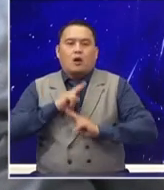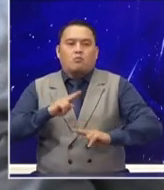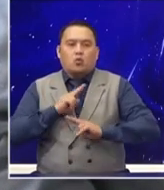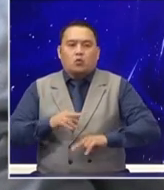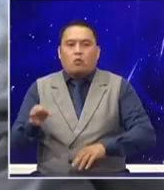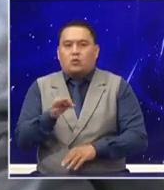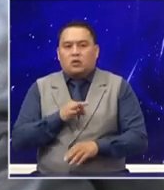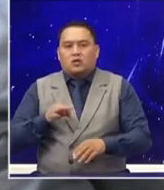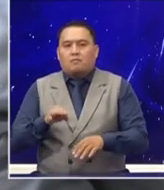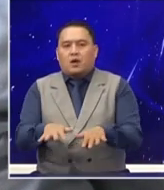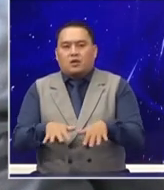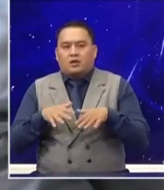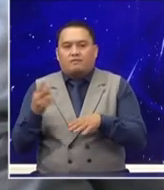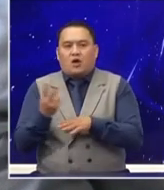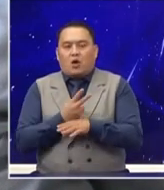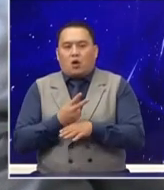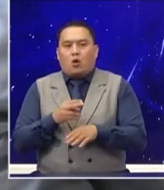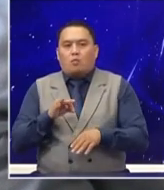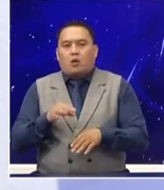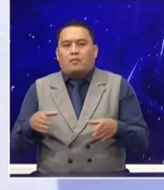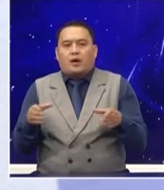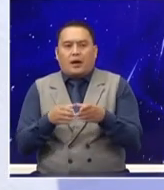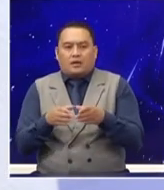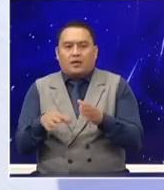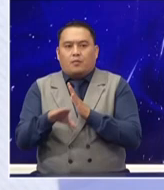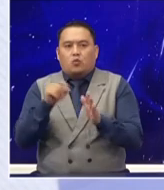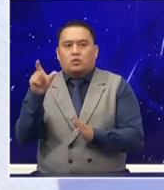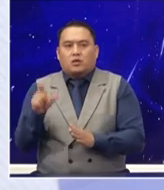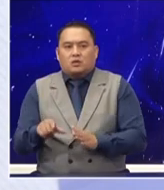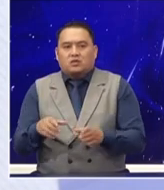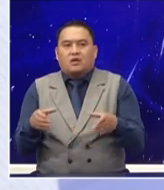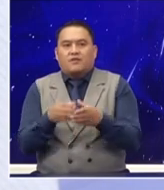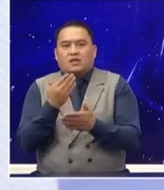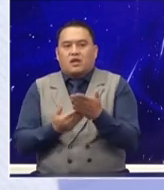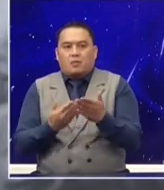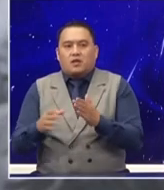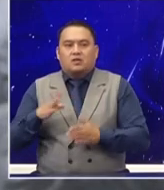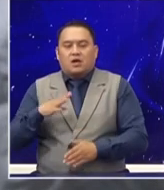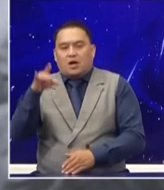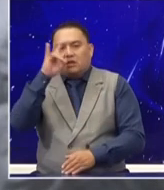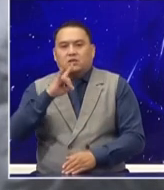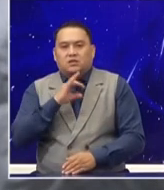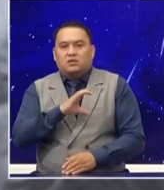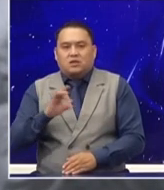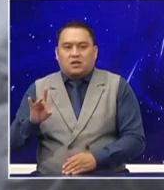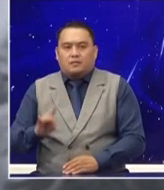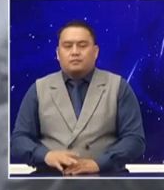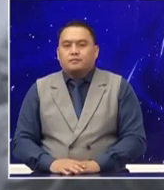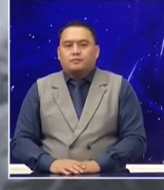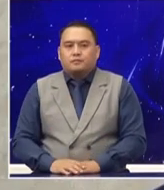секретарем областного маслихата, вторым секретарем обкома партии и депутатом Верховного Совета, тогда еще Казахской ССР.